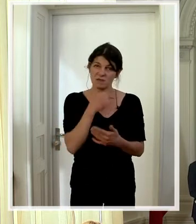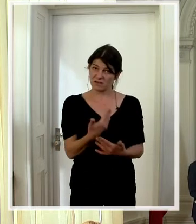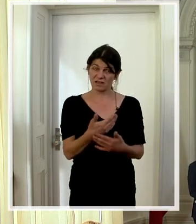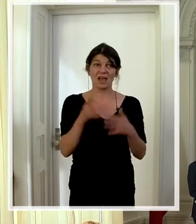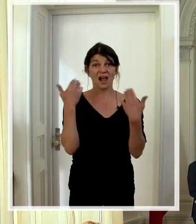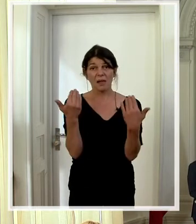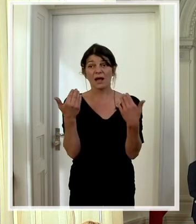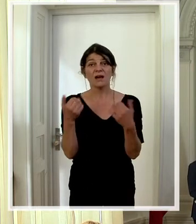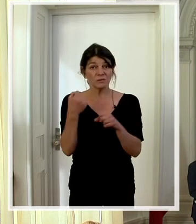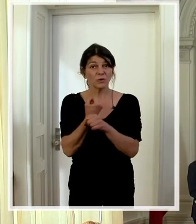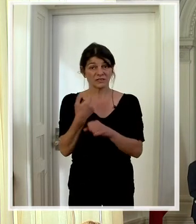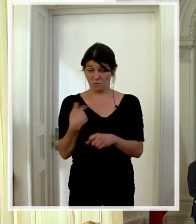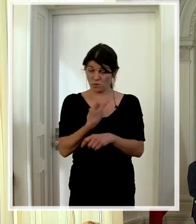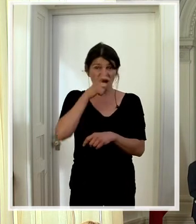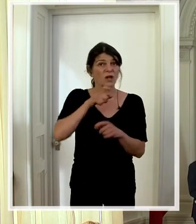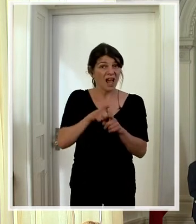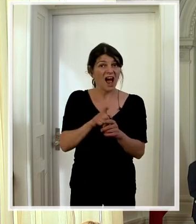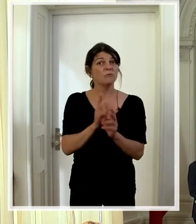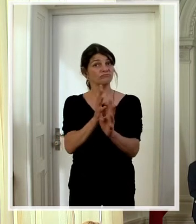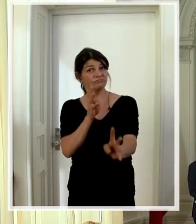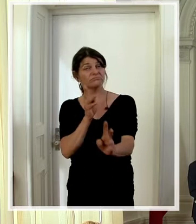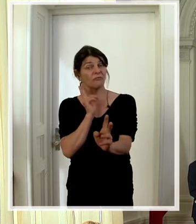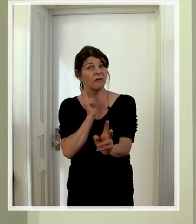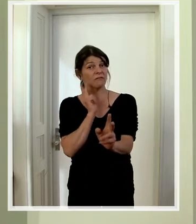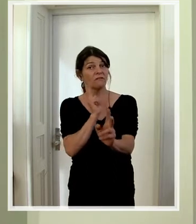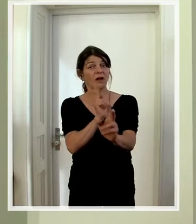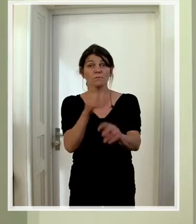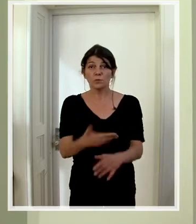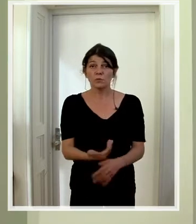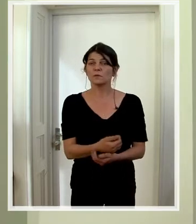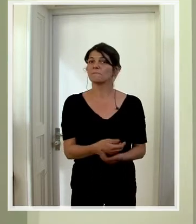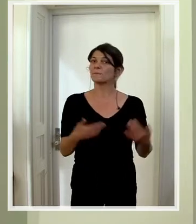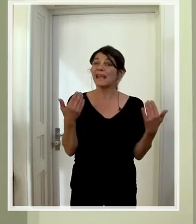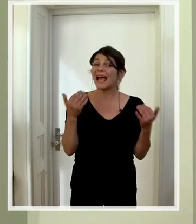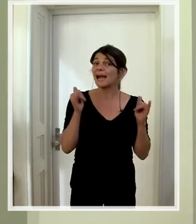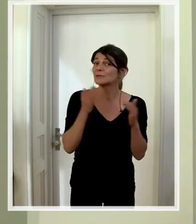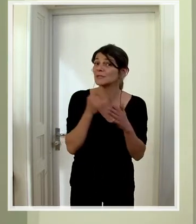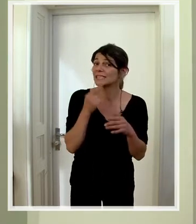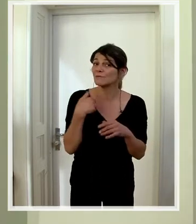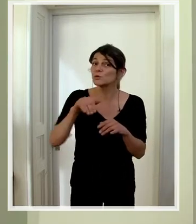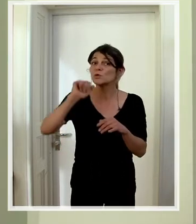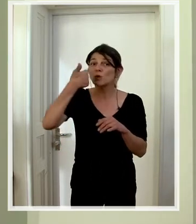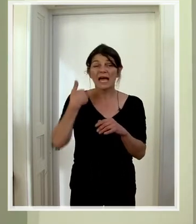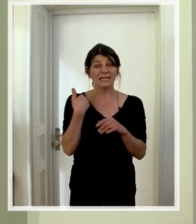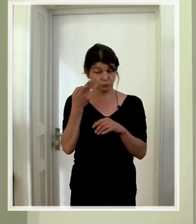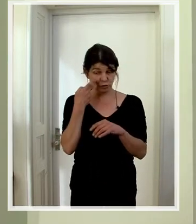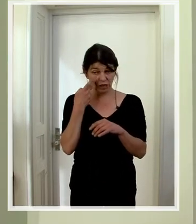Endes ja auch in der Stau drin. Also. Ja, wie gesagt, aber wie gesagt, darum muss man ja zuerst die Probleme auf der Straße angehen.